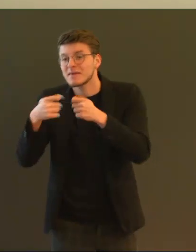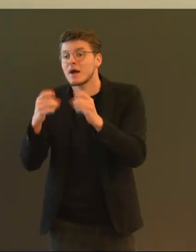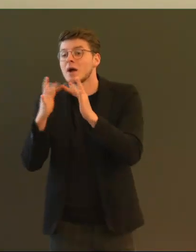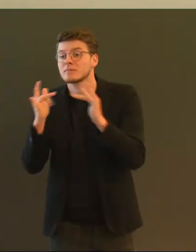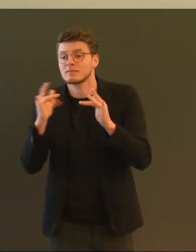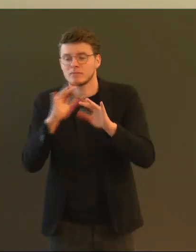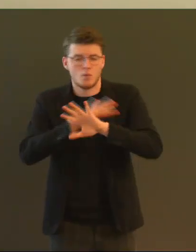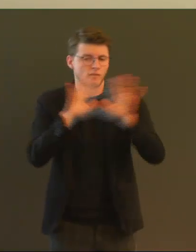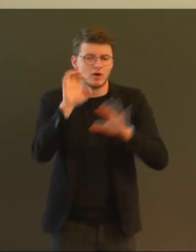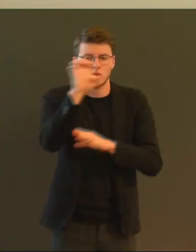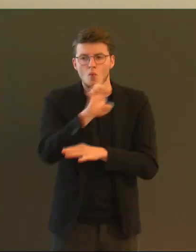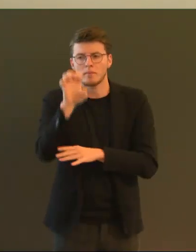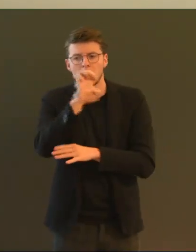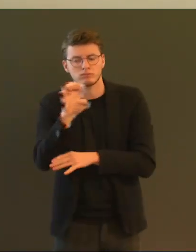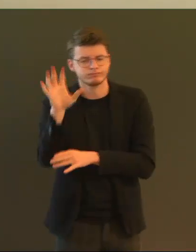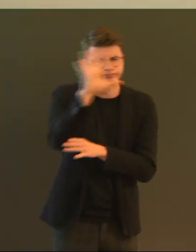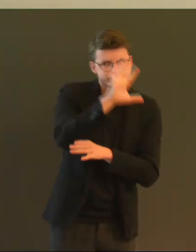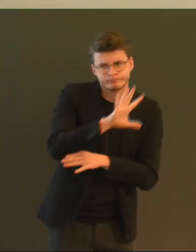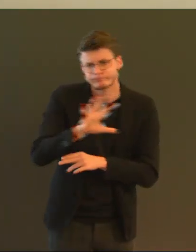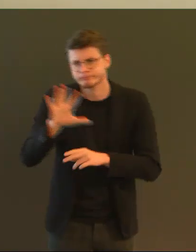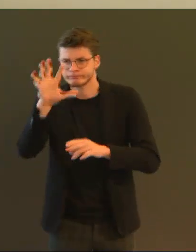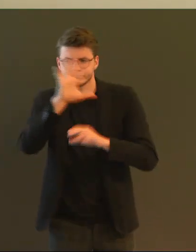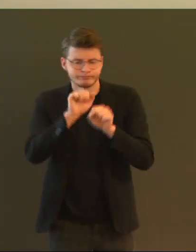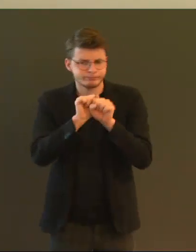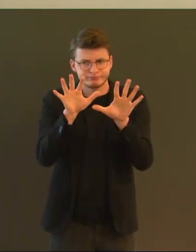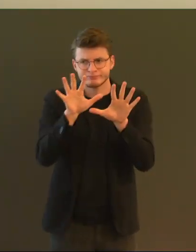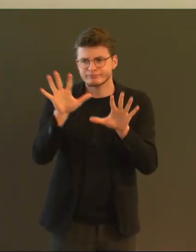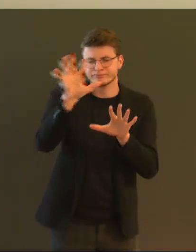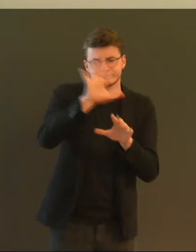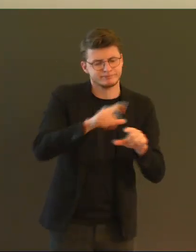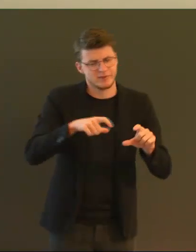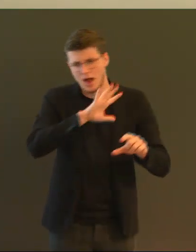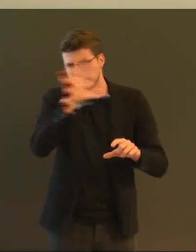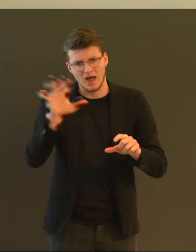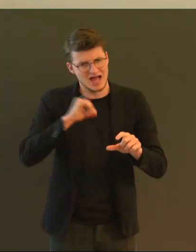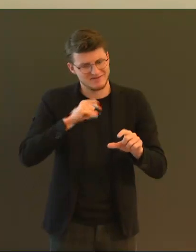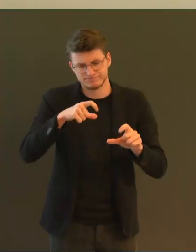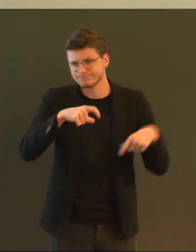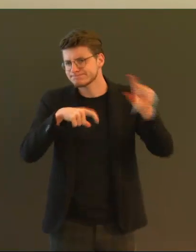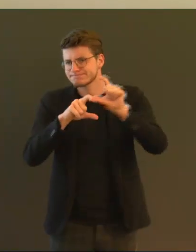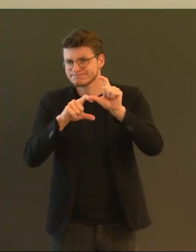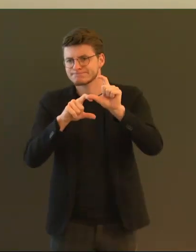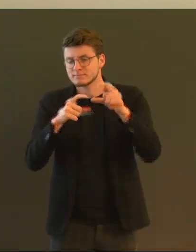gemeten. De Duitse gegevens zijn daarbij niet bekend of zeer onvolledig.